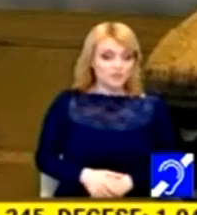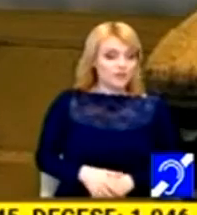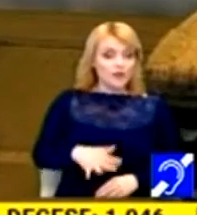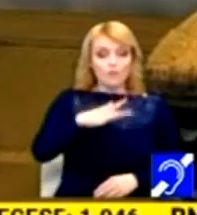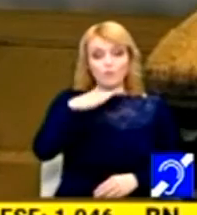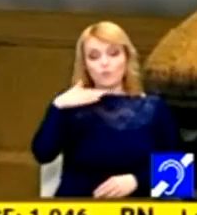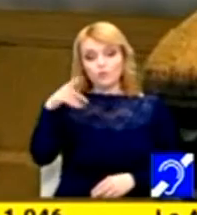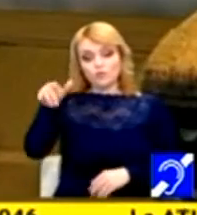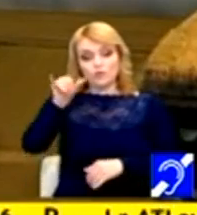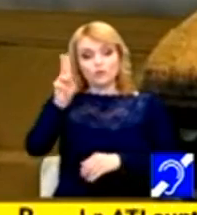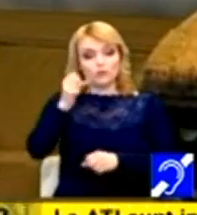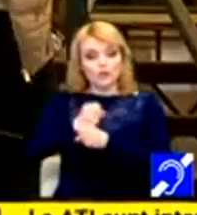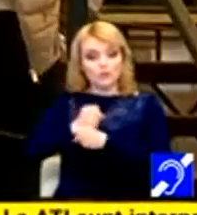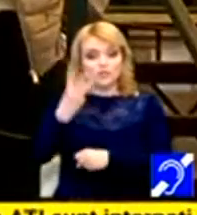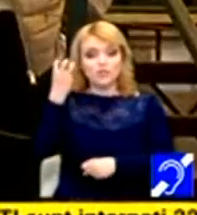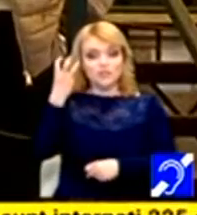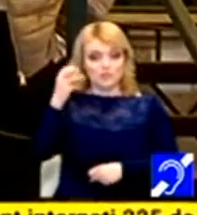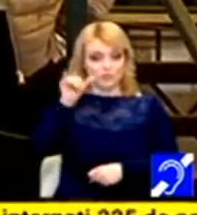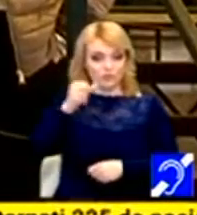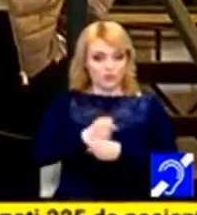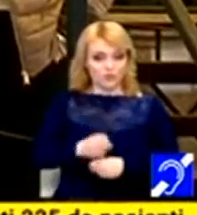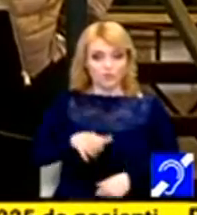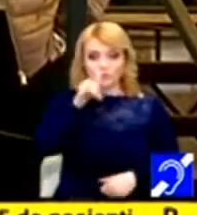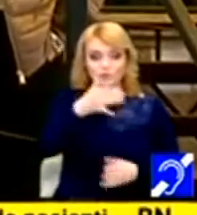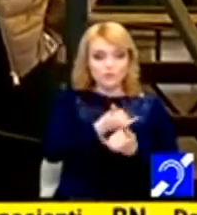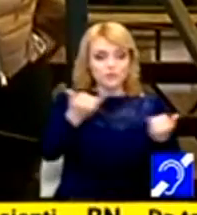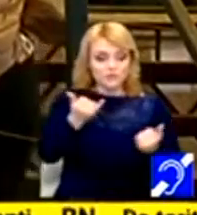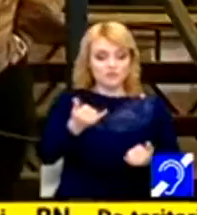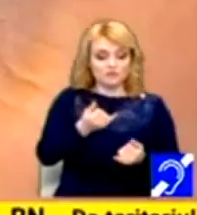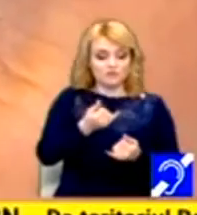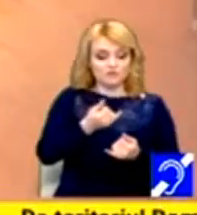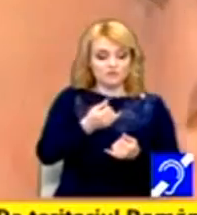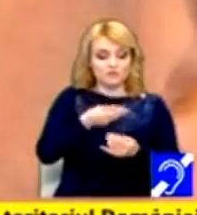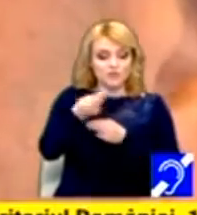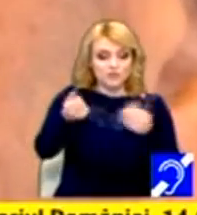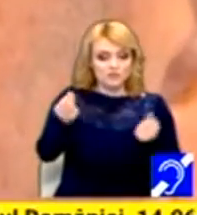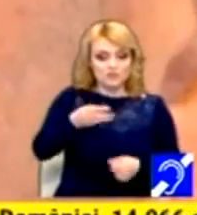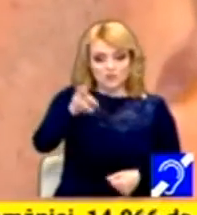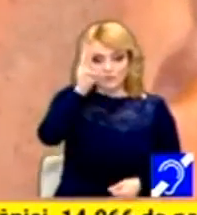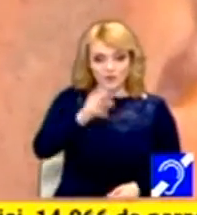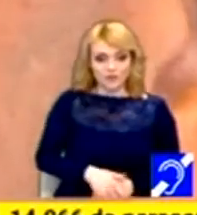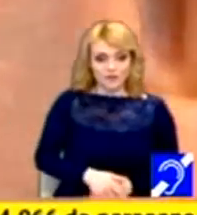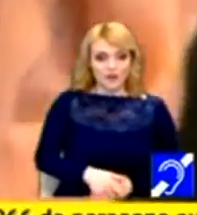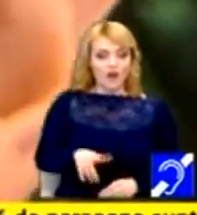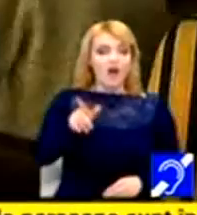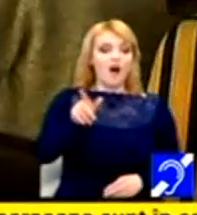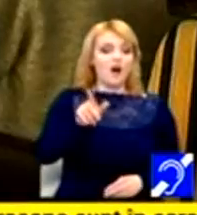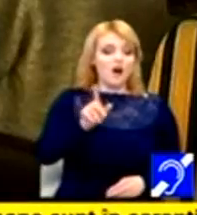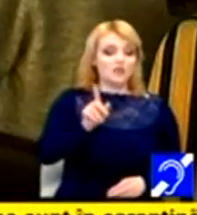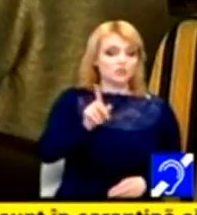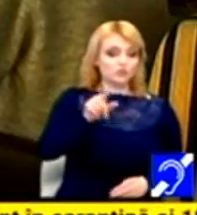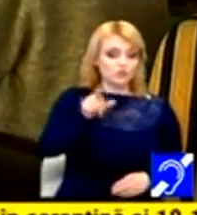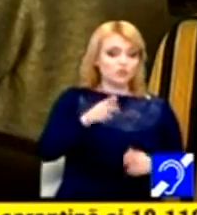din cei peste 500 de angajați, pentru că el nu le putea plăti salariile. Iar din livrări la domiciliu, veniturile i s-au redus